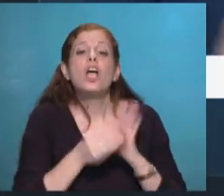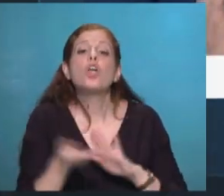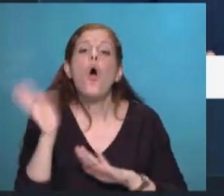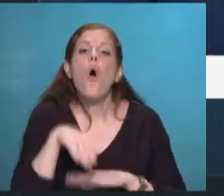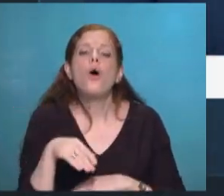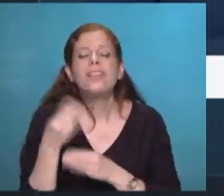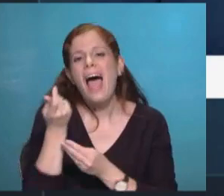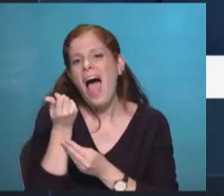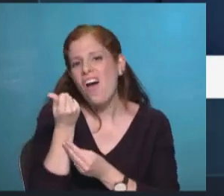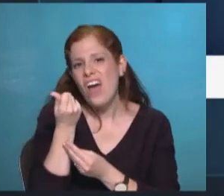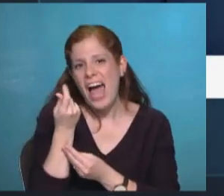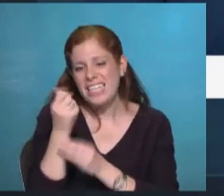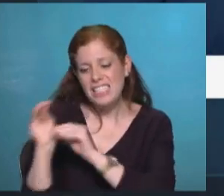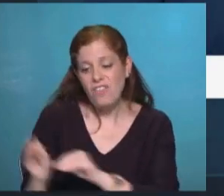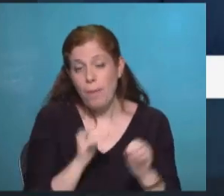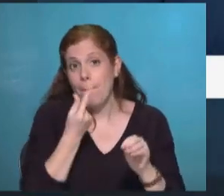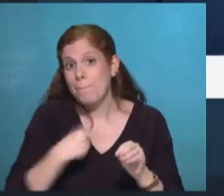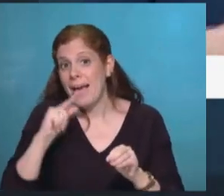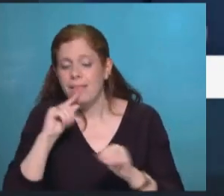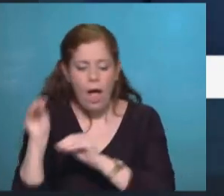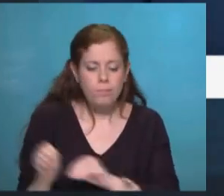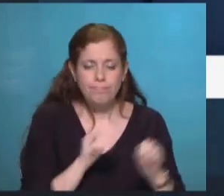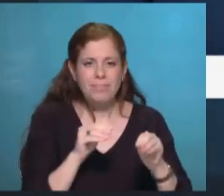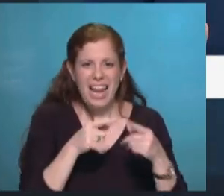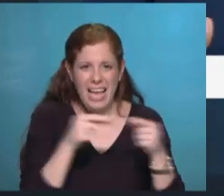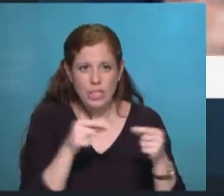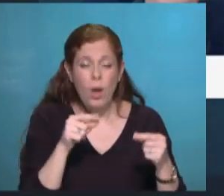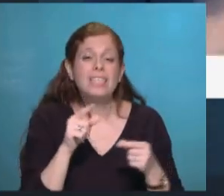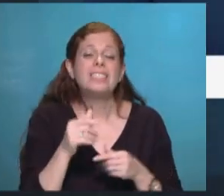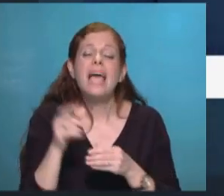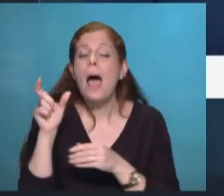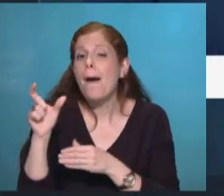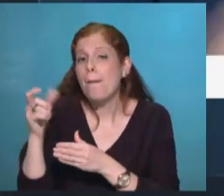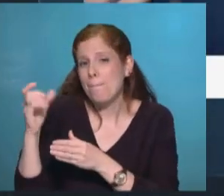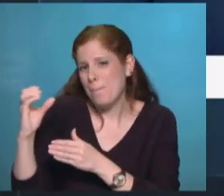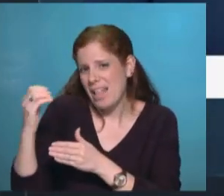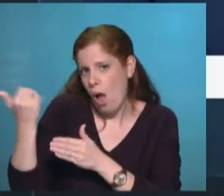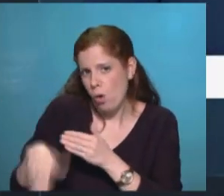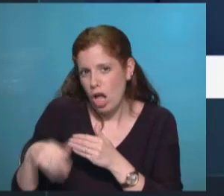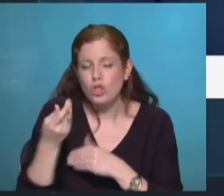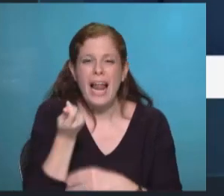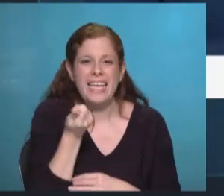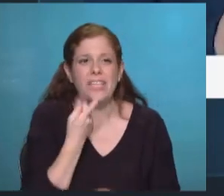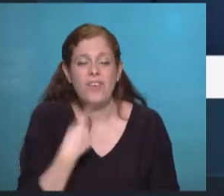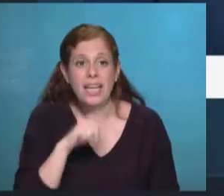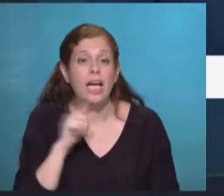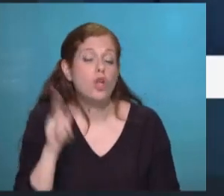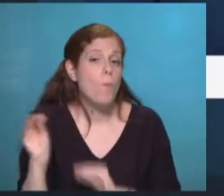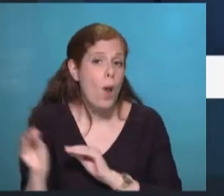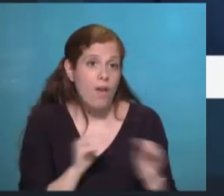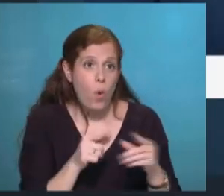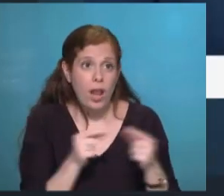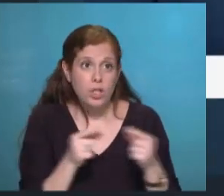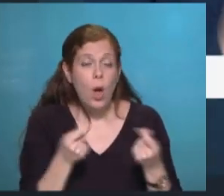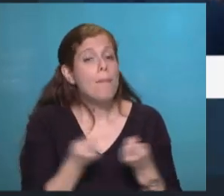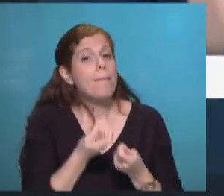כספים מקטר לתוך הרצועה. זו המנה האחרונה של הכסף הקטרי שאמור לעבור לתוך הרצועה, אבל מבחינת